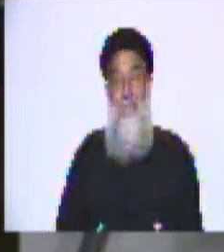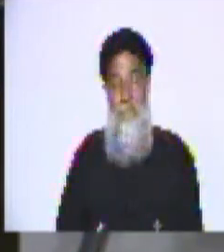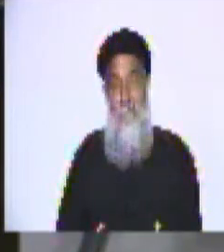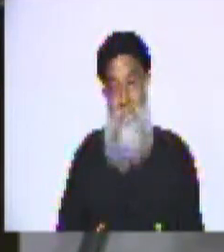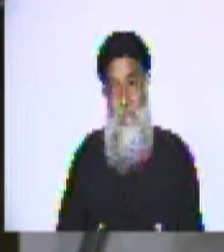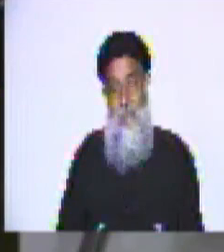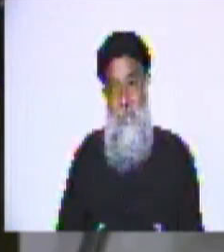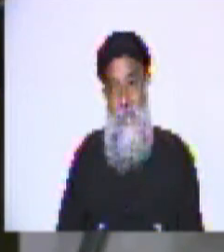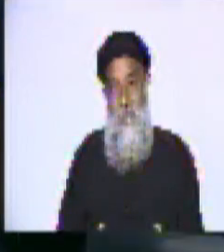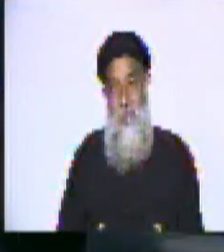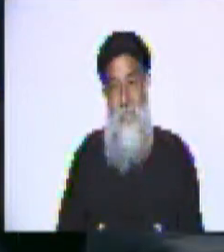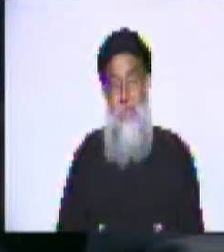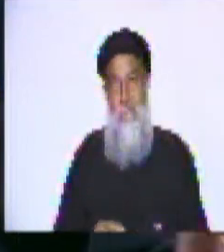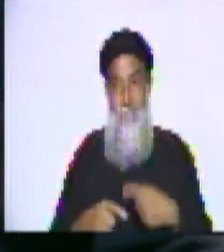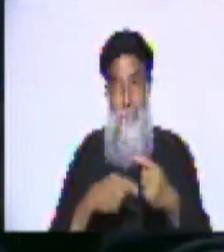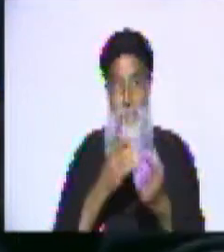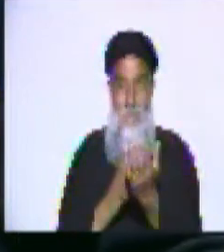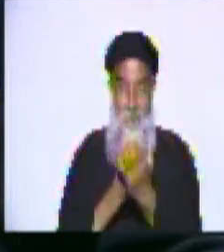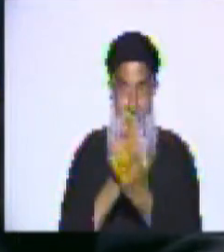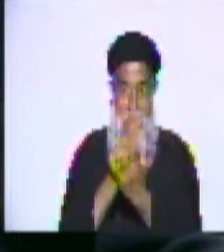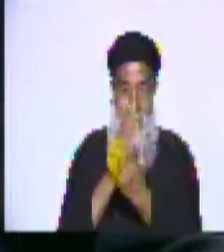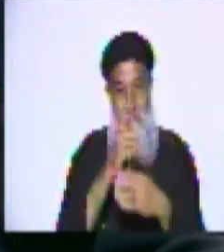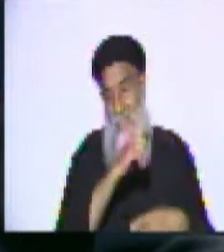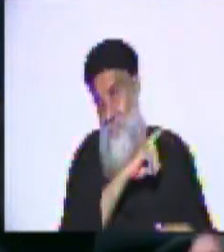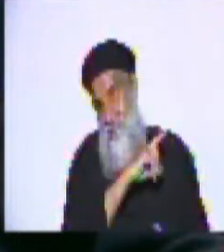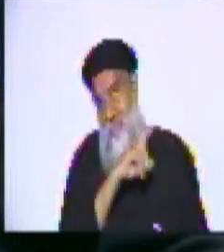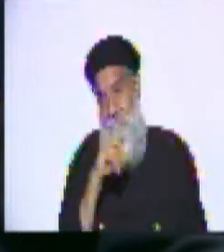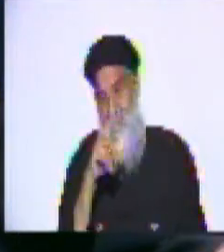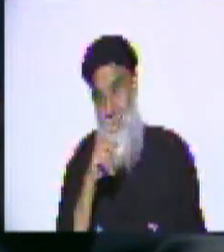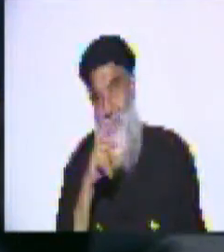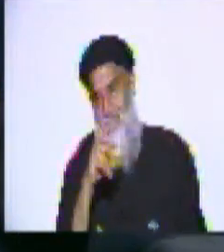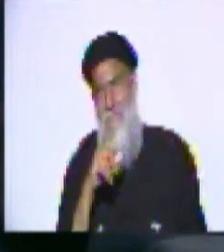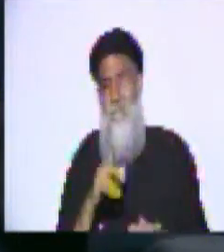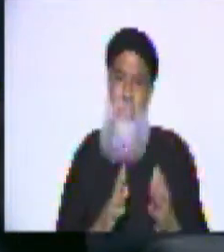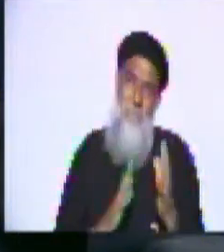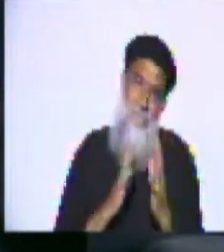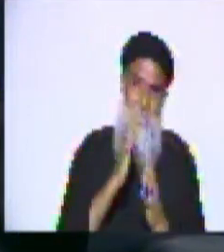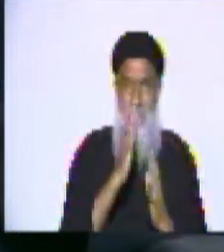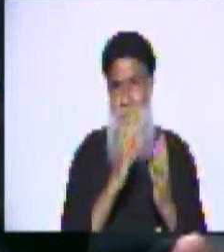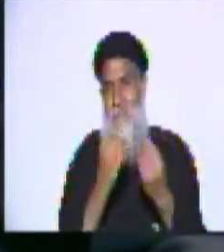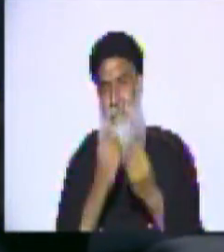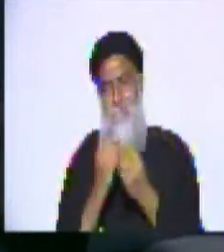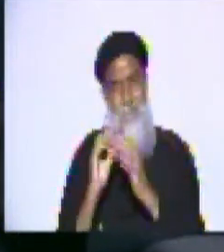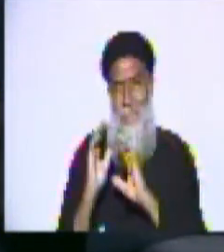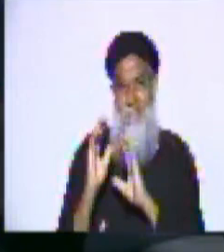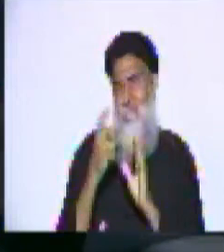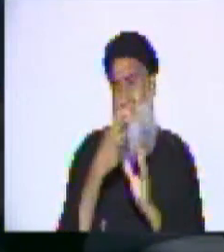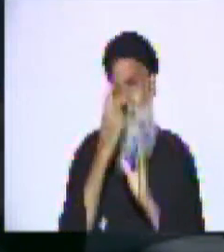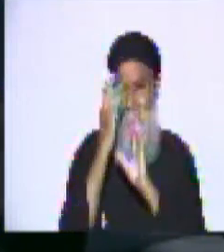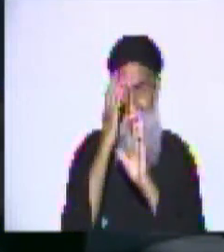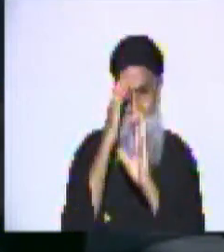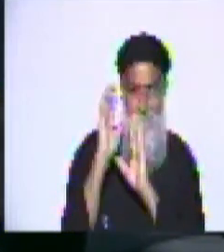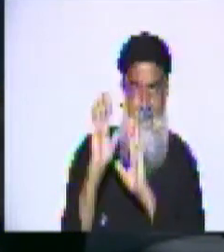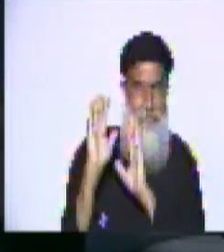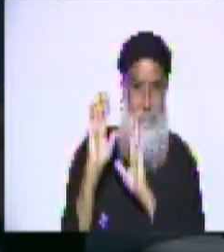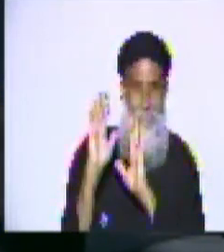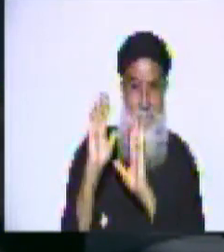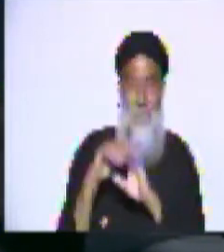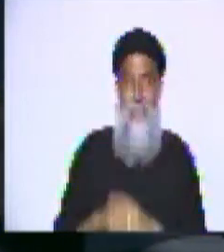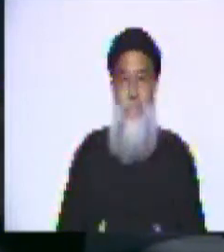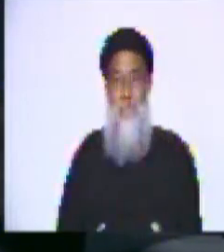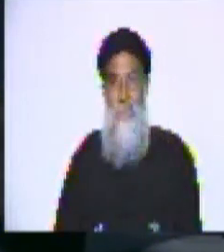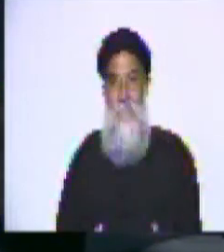يعني طول ما هو حاسس ان لا انا مش مؤهل لكده او مش هقدر على كده يعتفي.